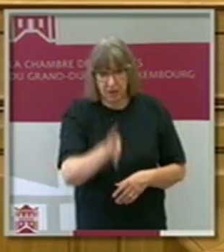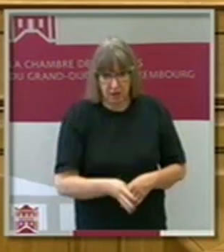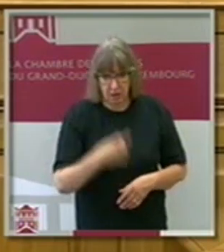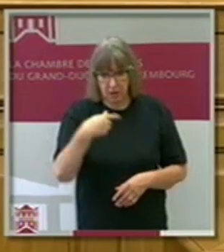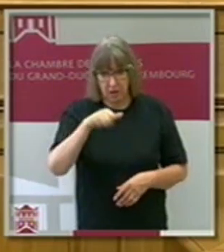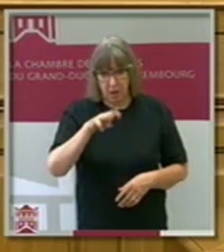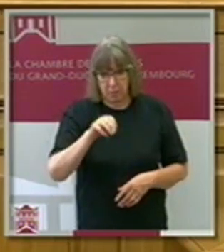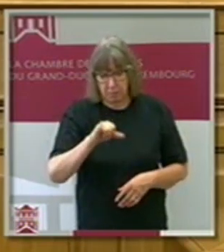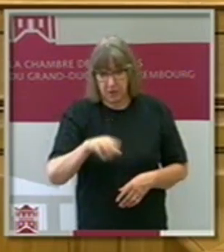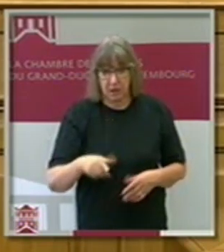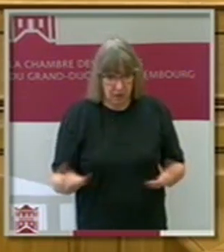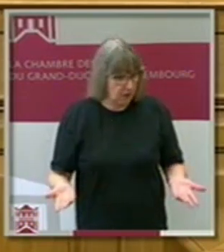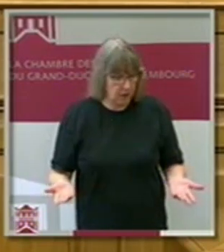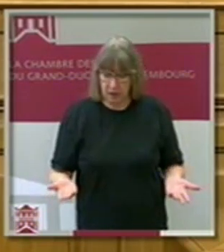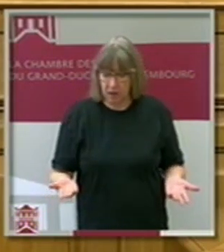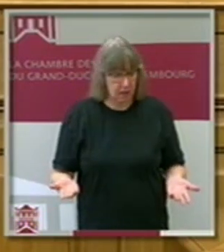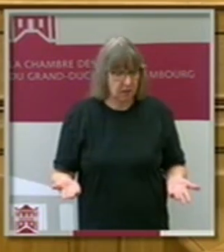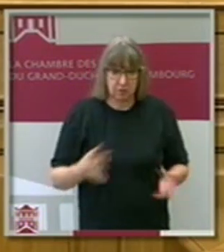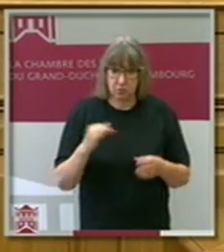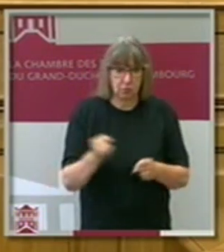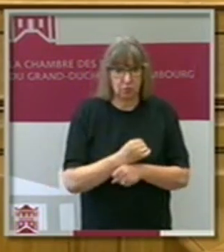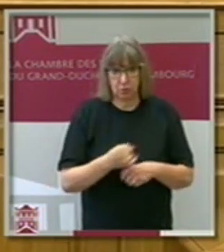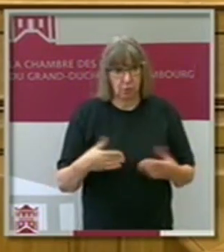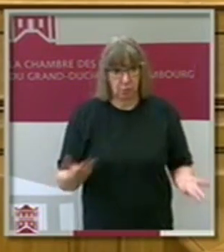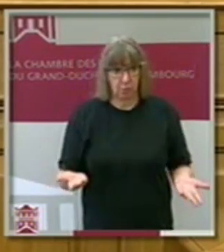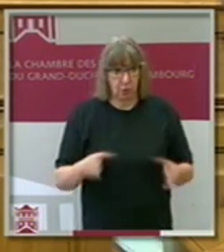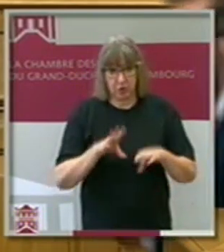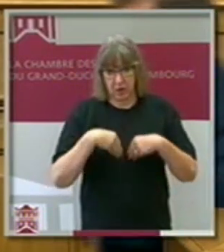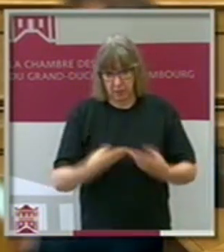Wer könnte nicht erwarten? Mit Leuten, die froh, dass sie für das Land für euch verschönt bleiben.